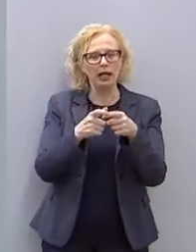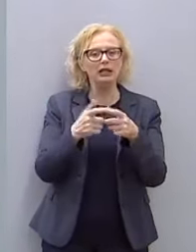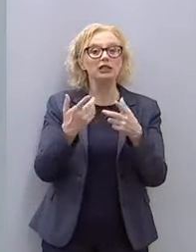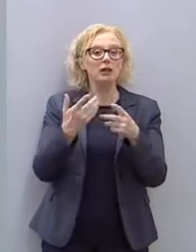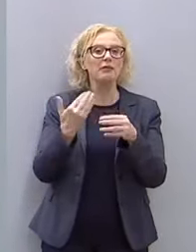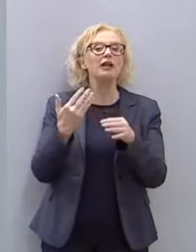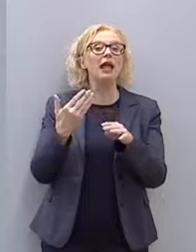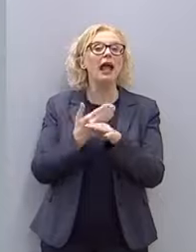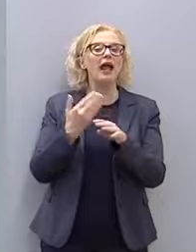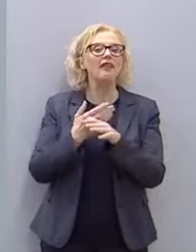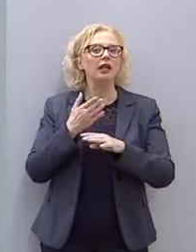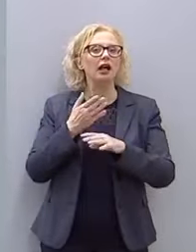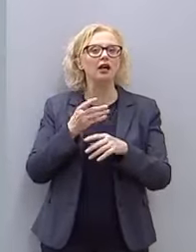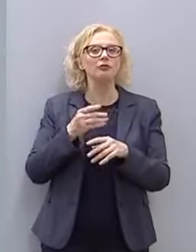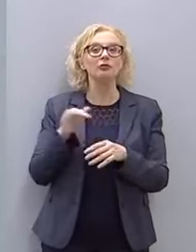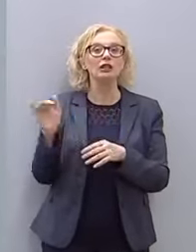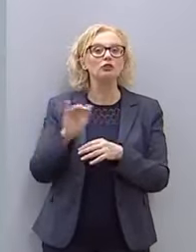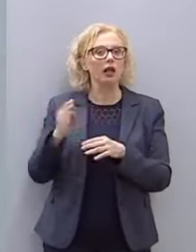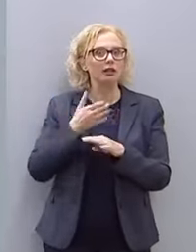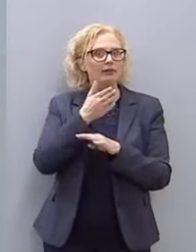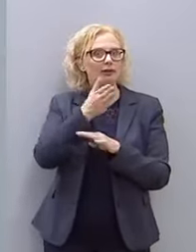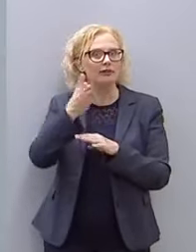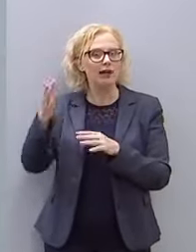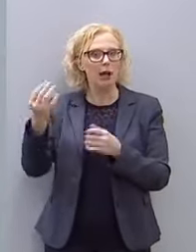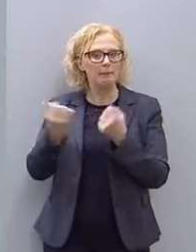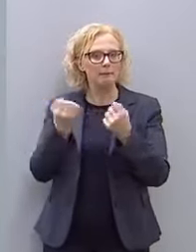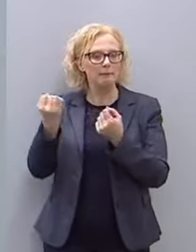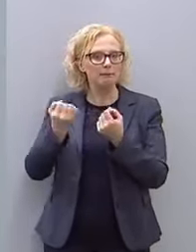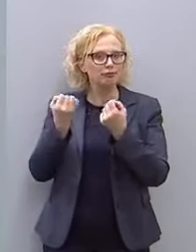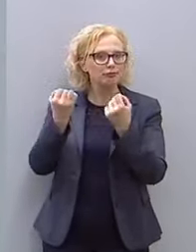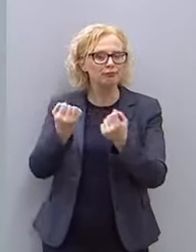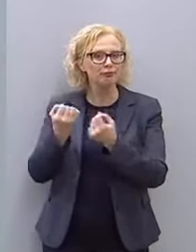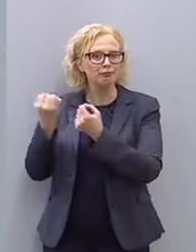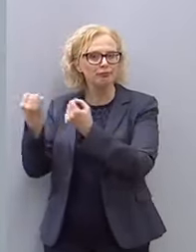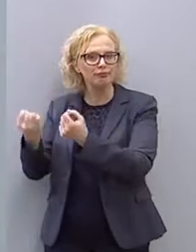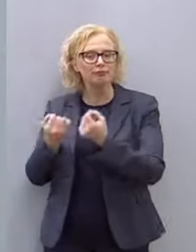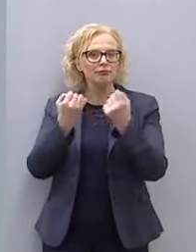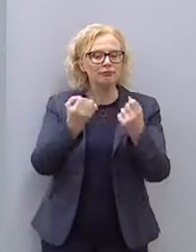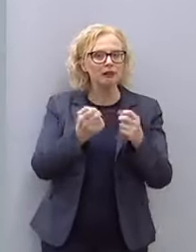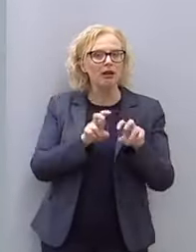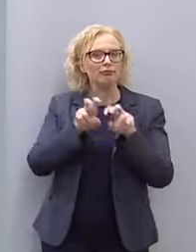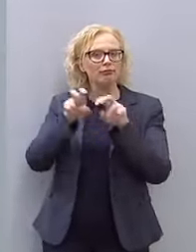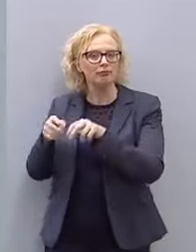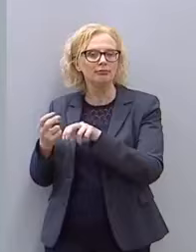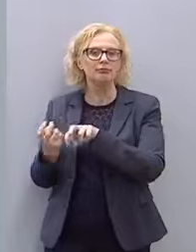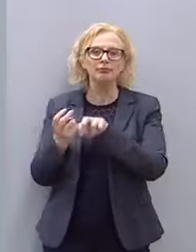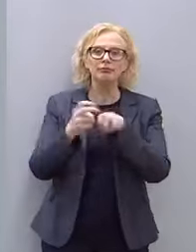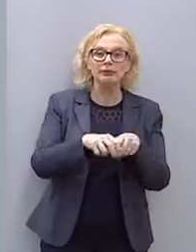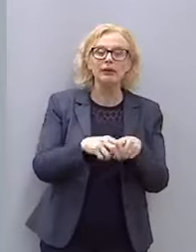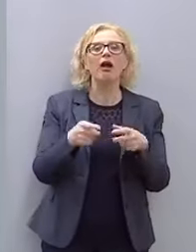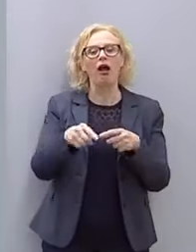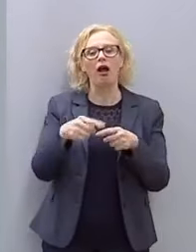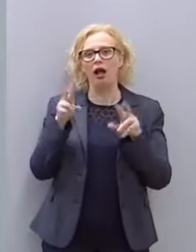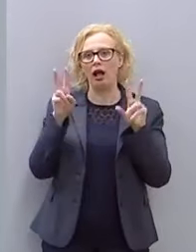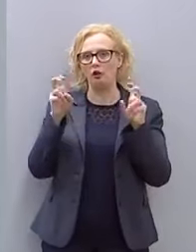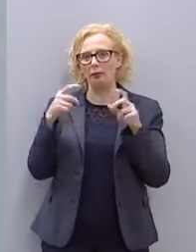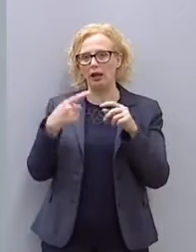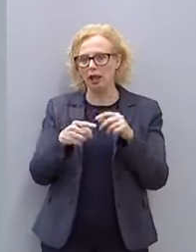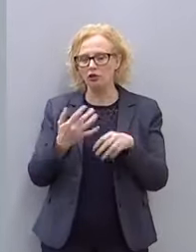spostamento degli degli alunni perché lo spostamento autobus persone che salgono è comunque un tema